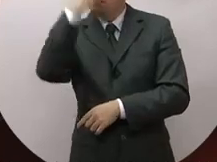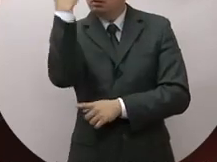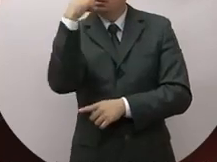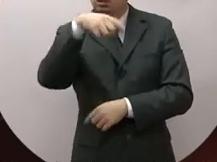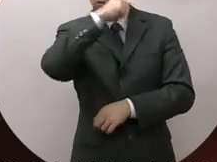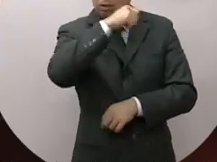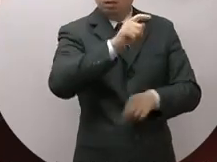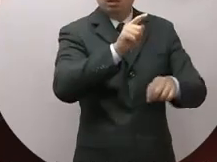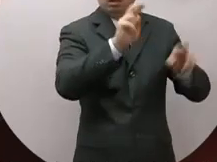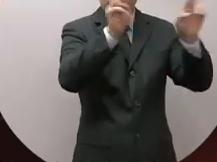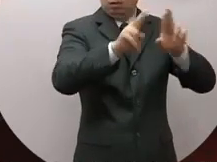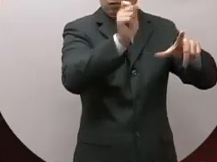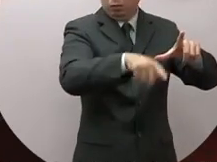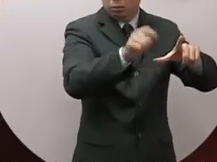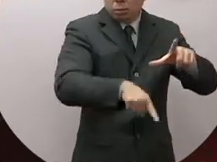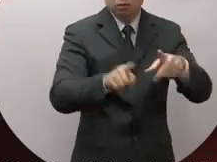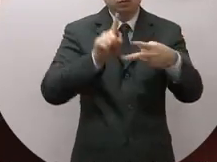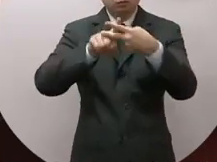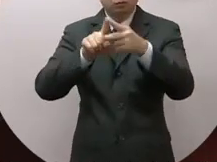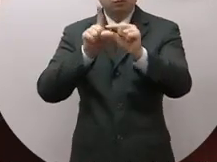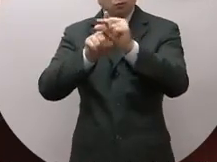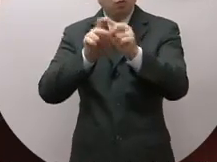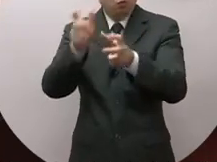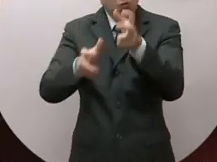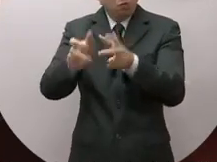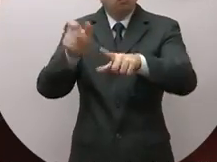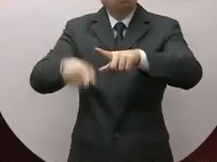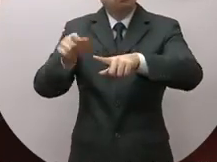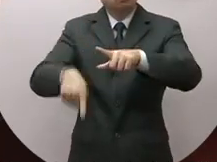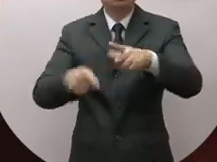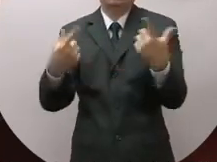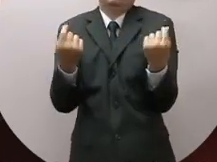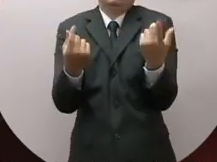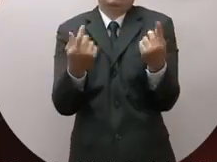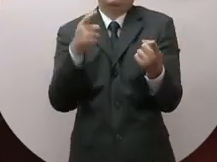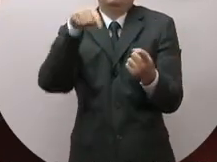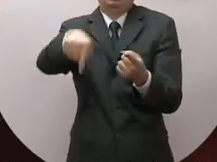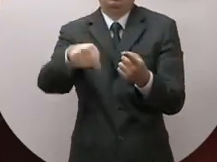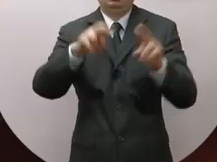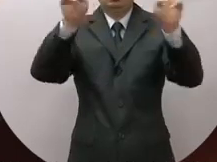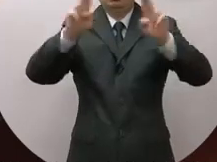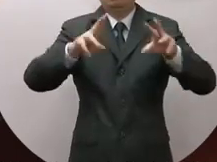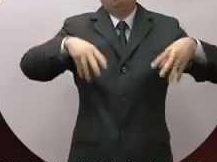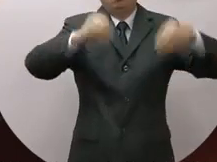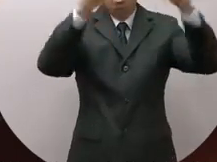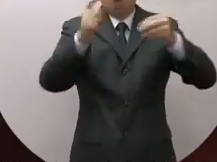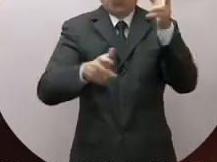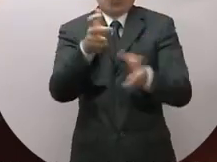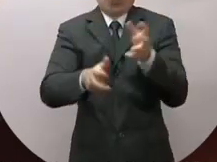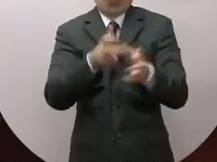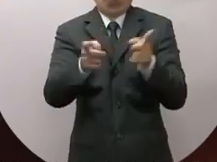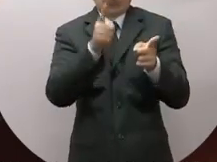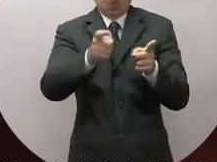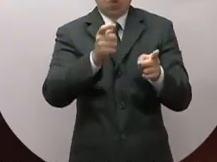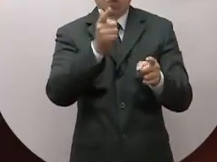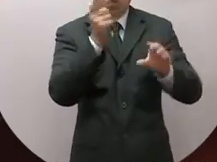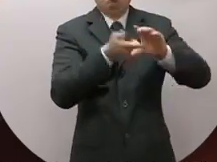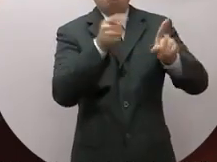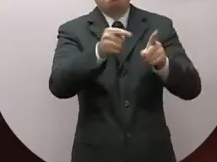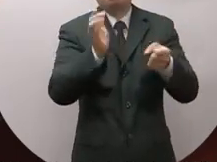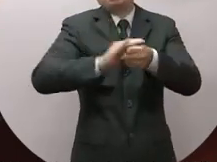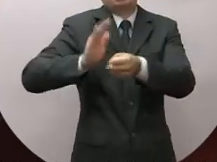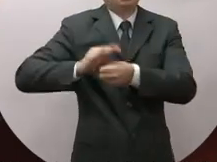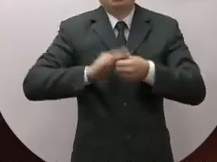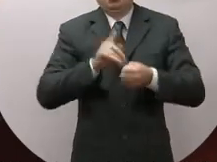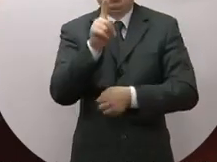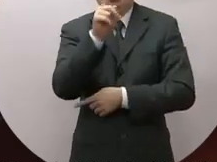电，他也没办法帮补来供应加油。这样的情况显示，我们整个国营事业公共卫生系统在整个横向